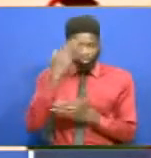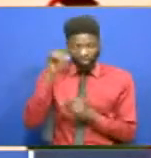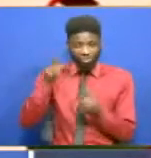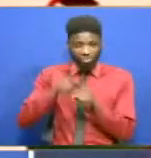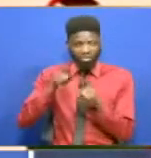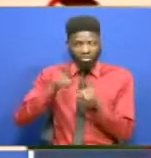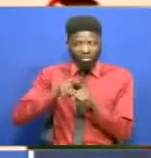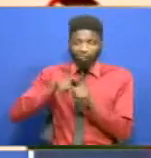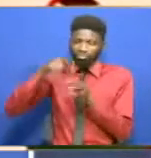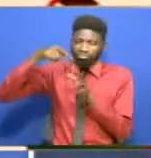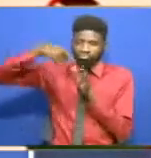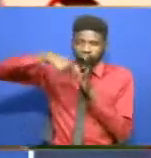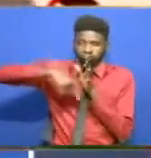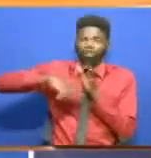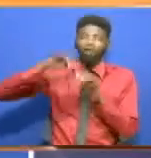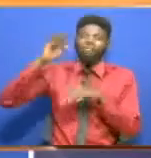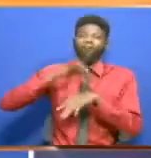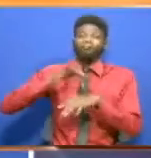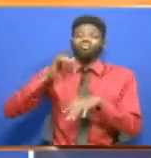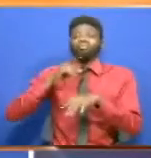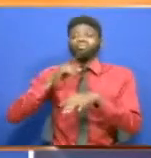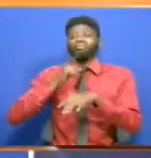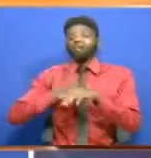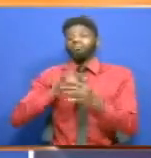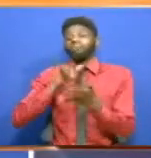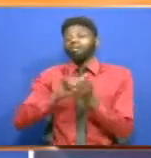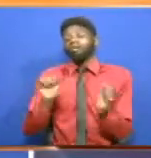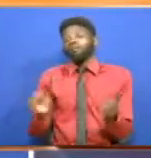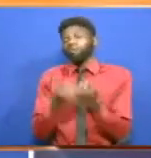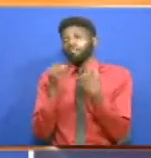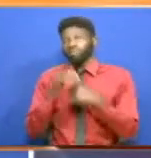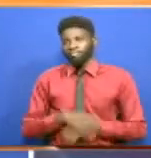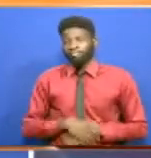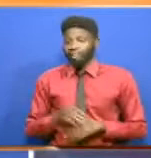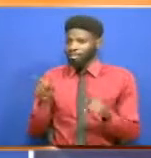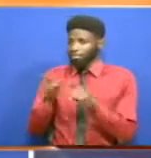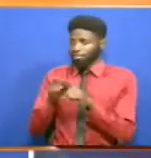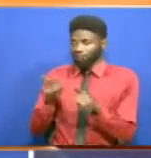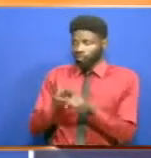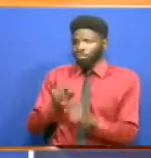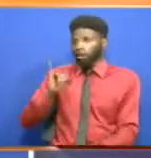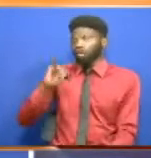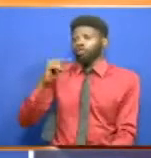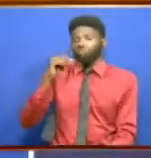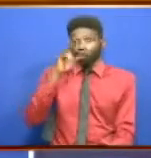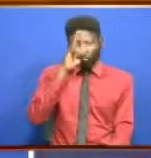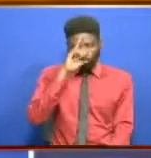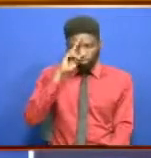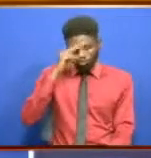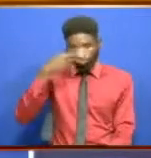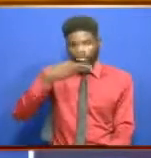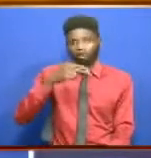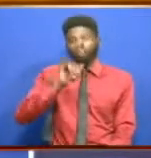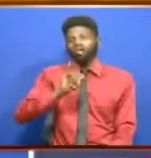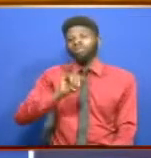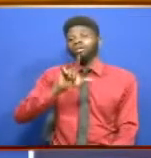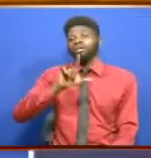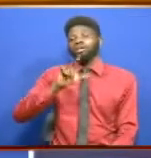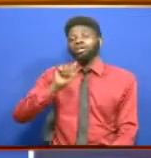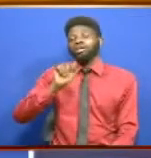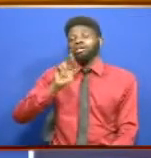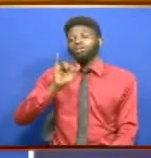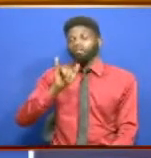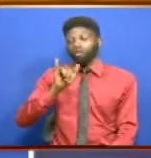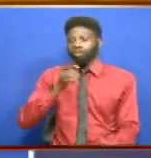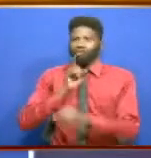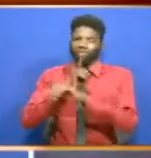is affected when that happens. Maoni yaliyoungwa mkono na Inspector Generali wa polisi Hilary Muti ambaye alitahadharisha